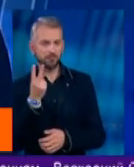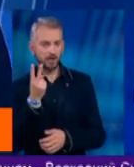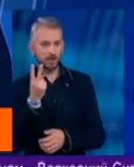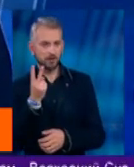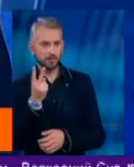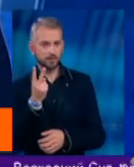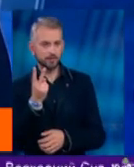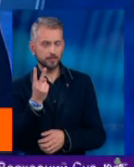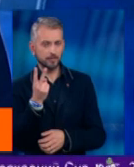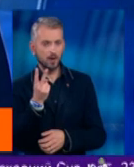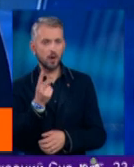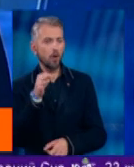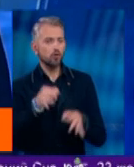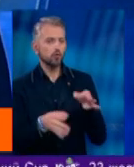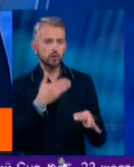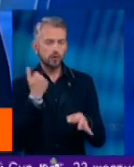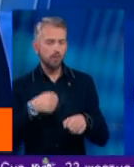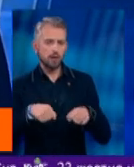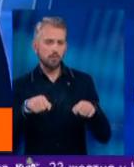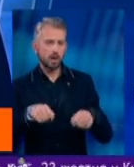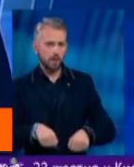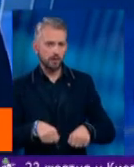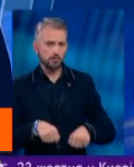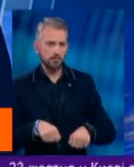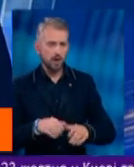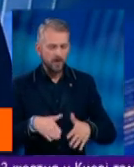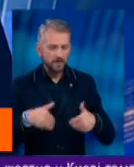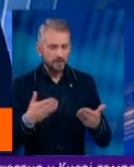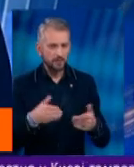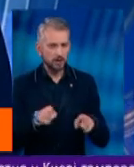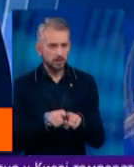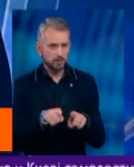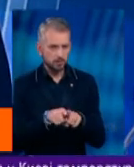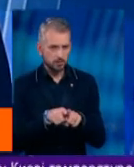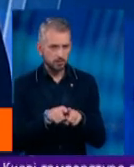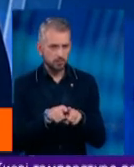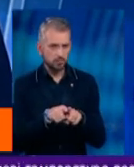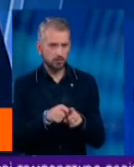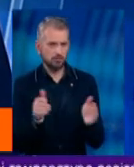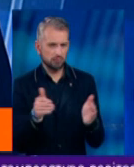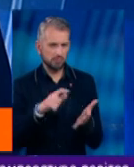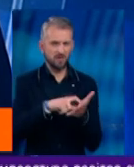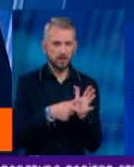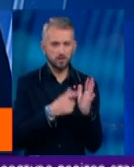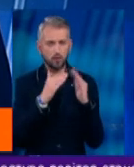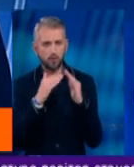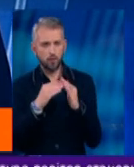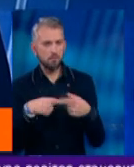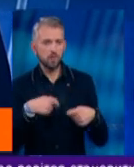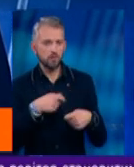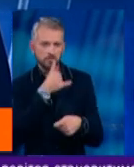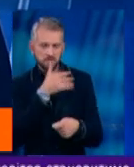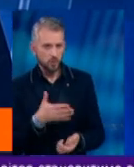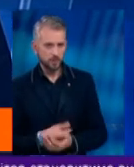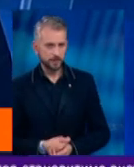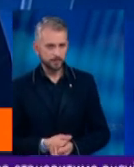метрів, суд не має права виставляти таку невеличку нерухомість на продаж майна. Тобто у